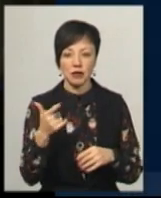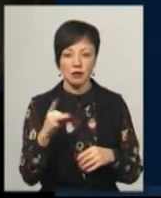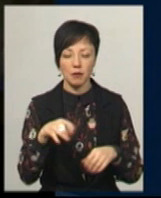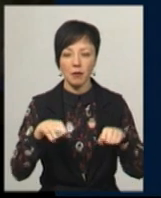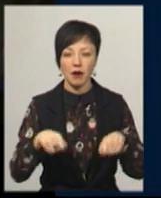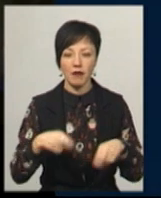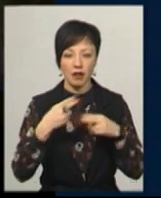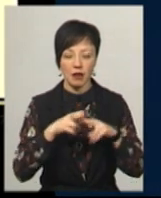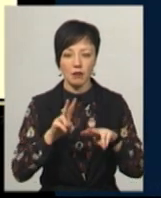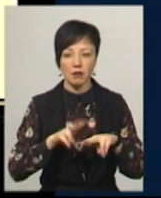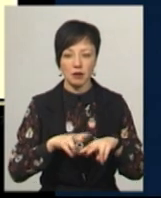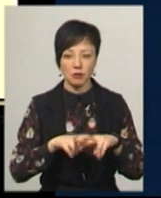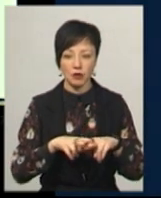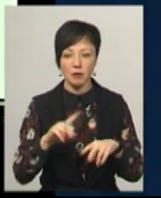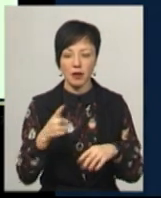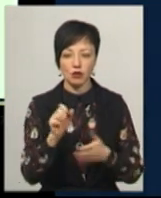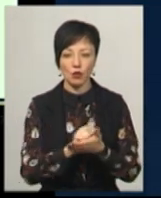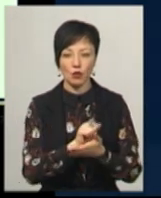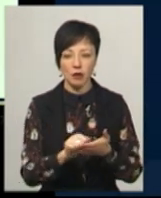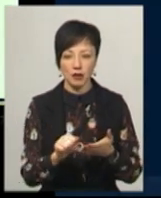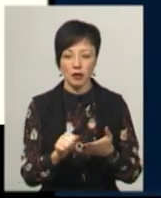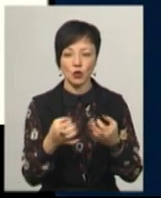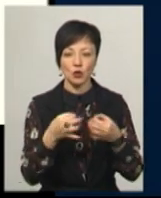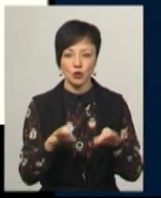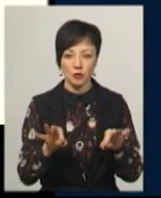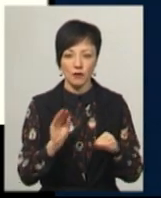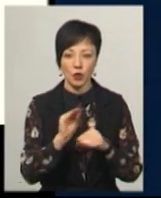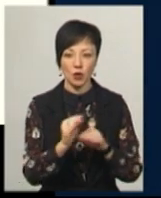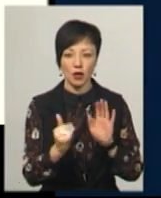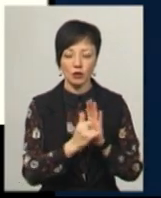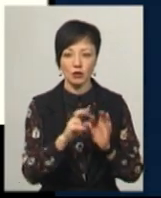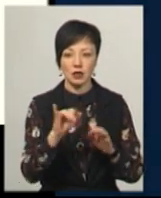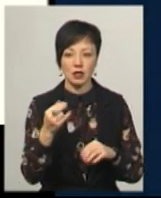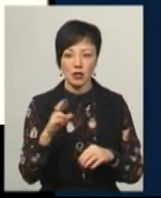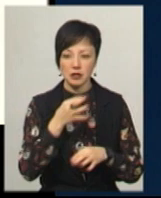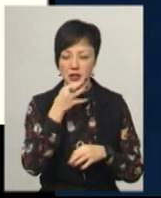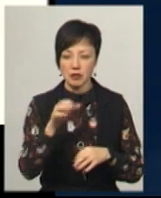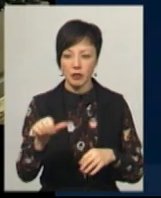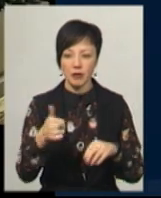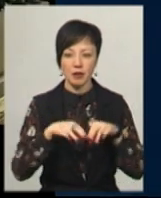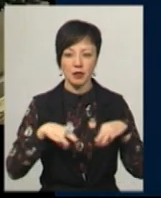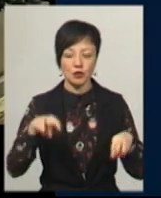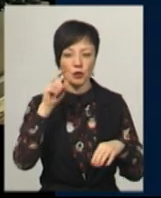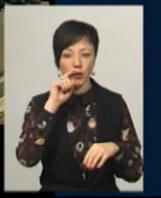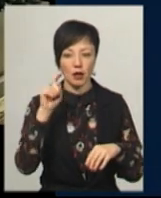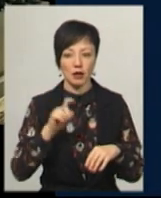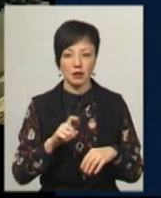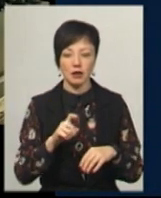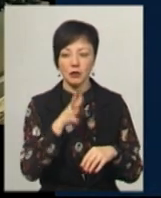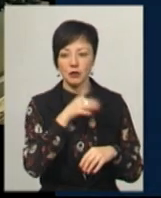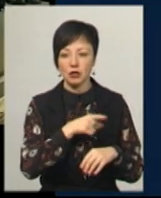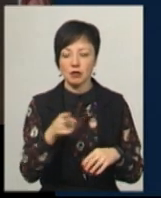і техпаспорт у смартфоні – перші документи, які вже доступні у додатку «Дія». Про це сказав прем'єр-міністр України Олексій Гончарук під